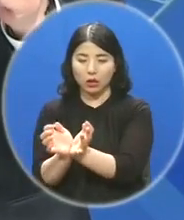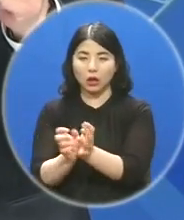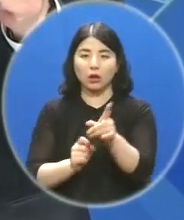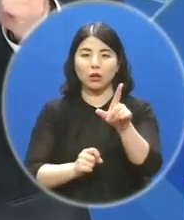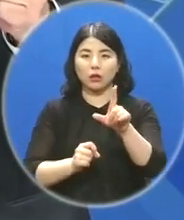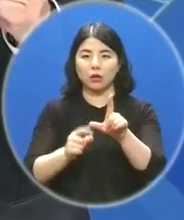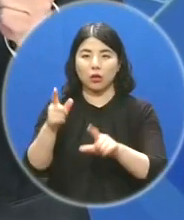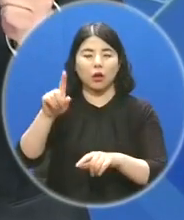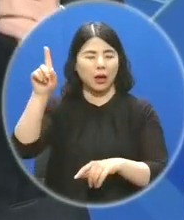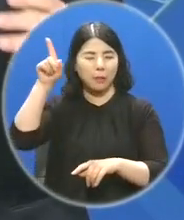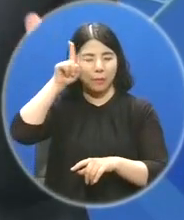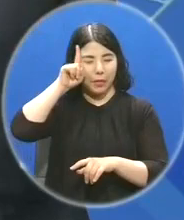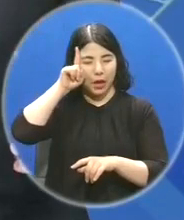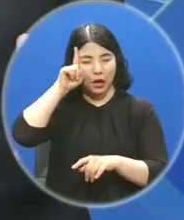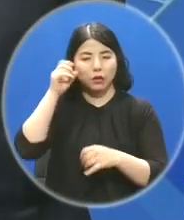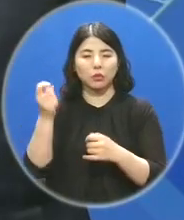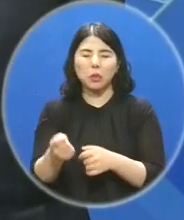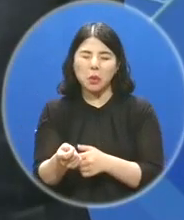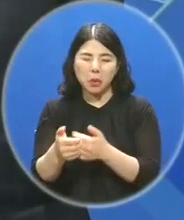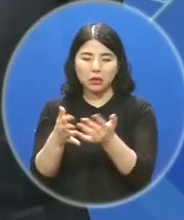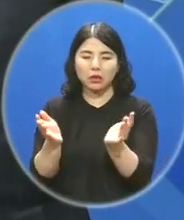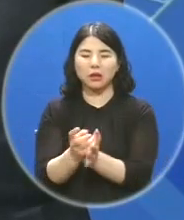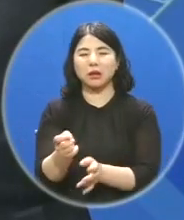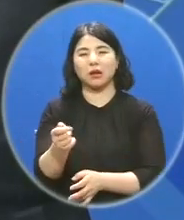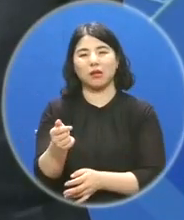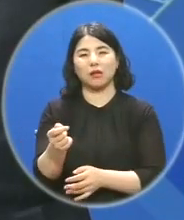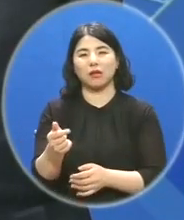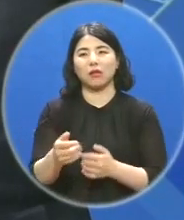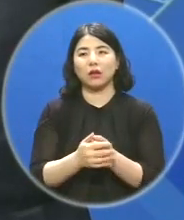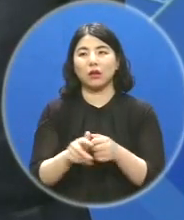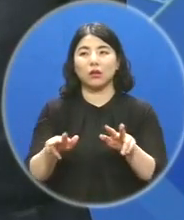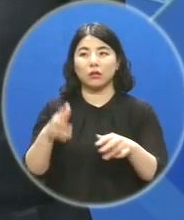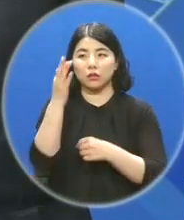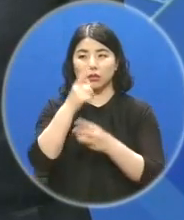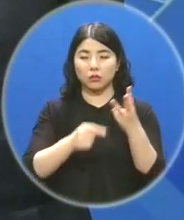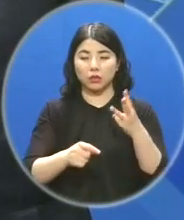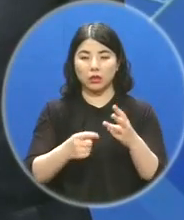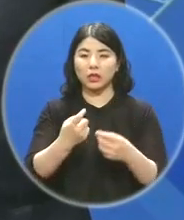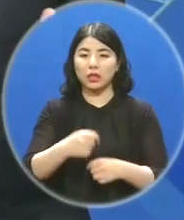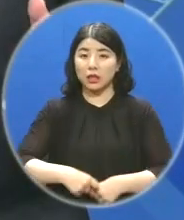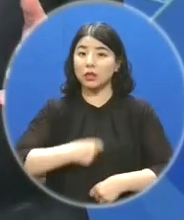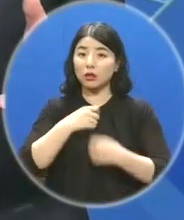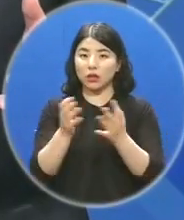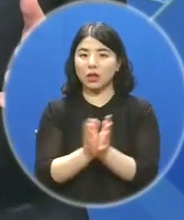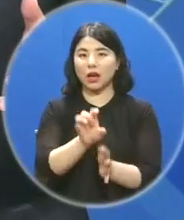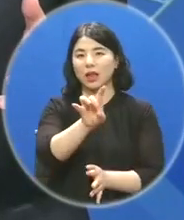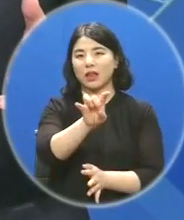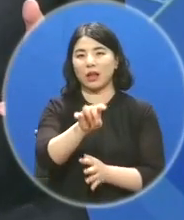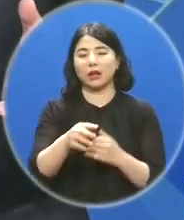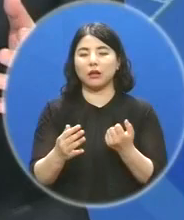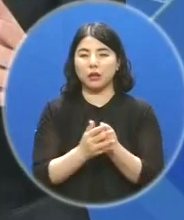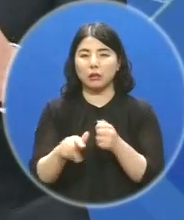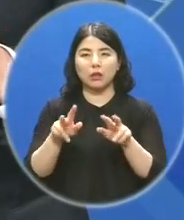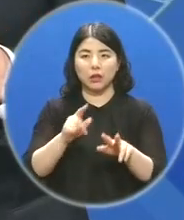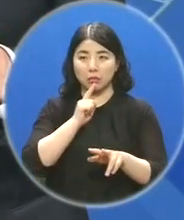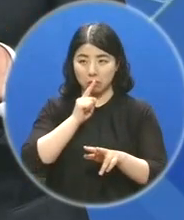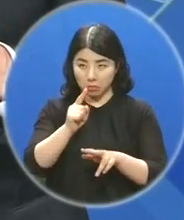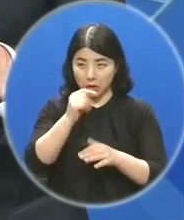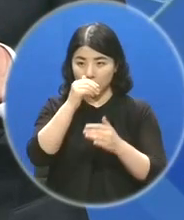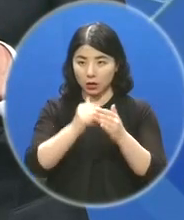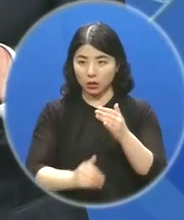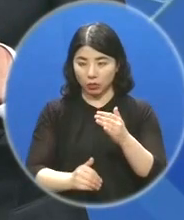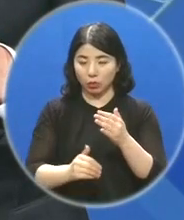거의 100%를 차지하고 소수 정당도 거의 없지 않습니까? 지금 청주시의 정의당 한 석 있죠? 네. 그렇기 때문에 지금은 말씀하시는